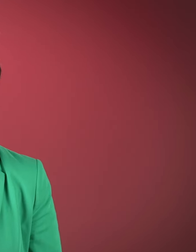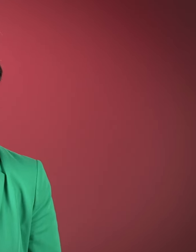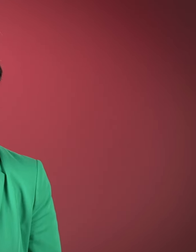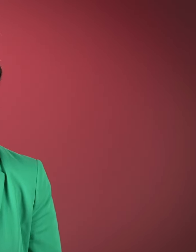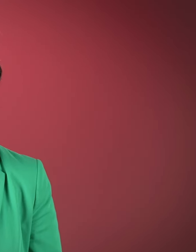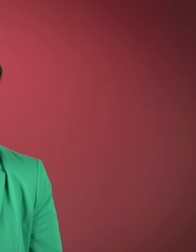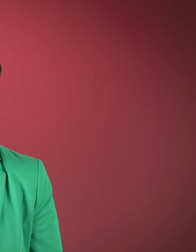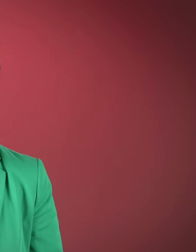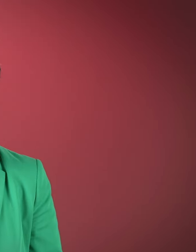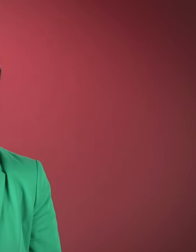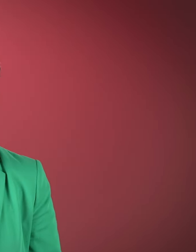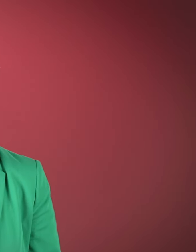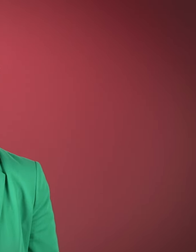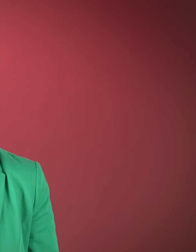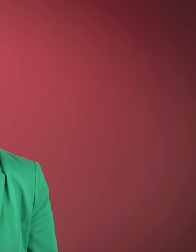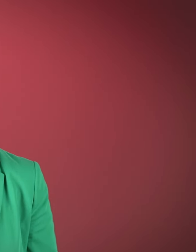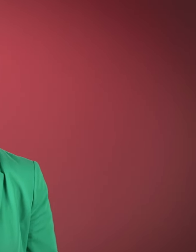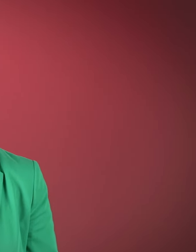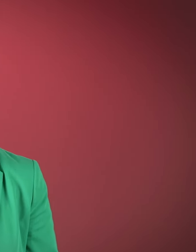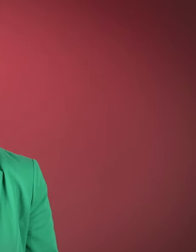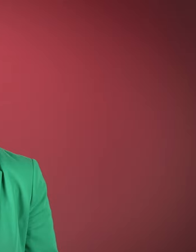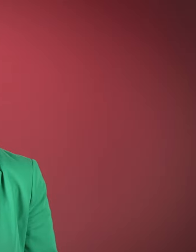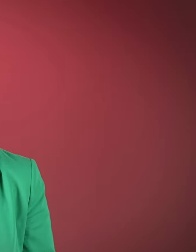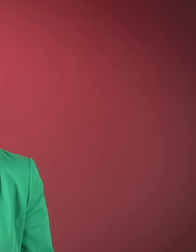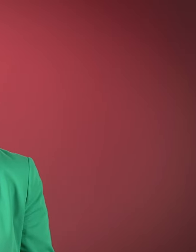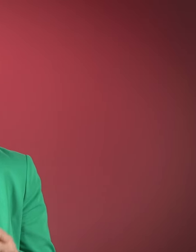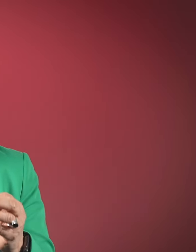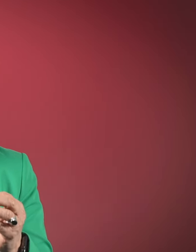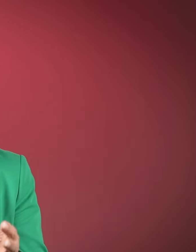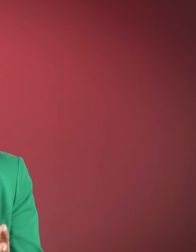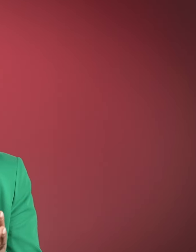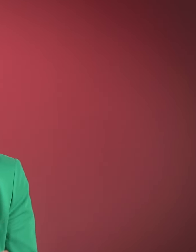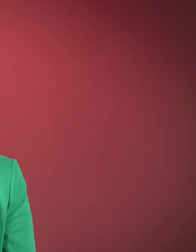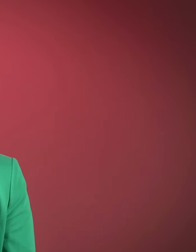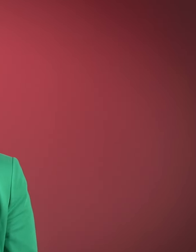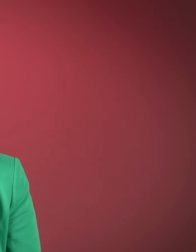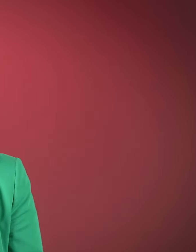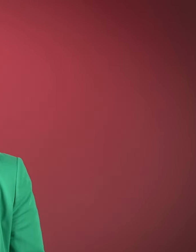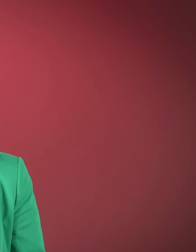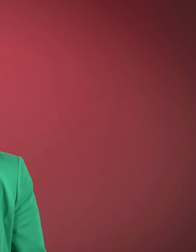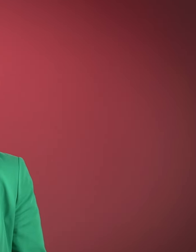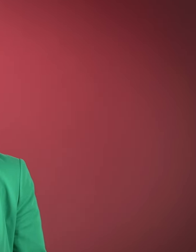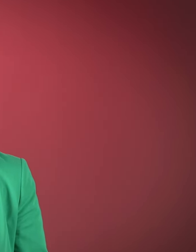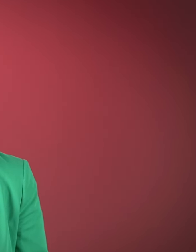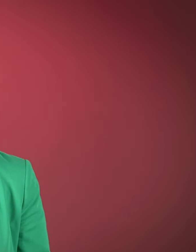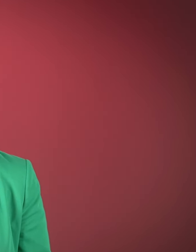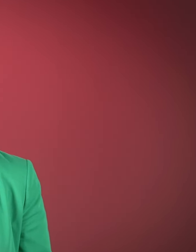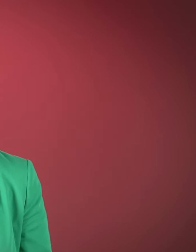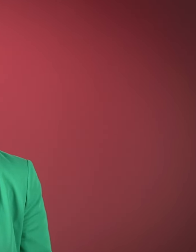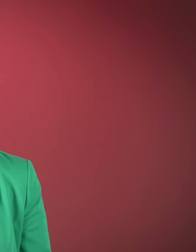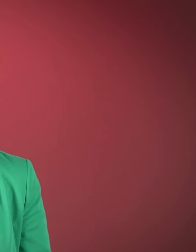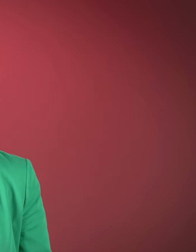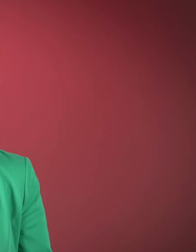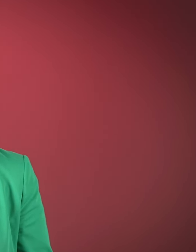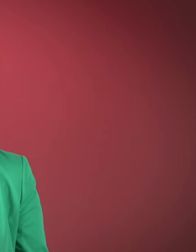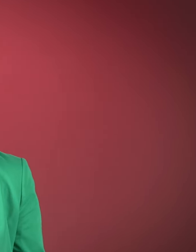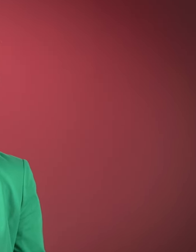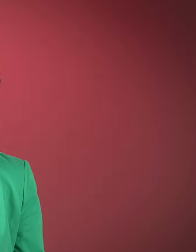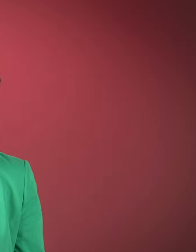selbst können. Ich bin sehr froh darüber, dass wir das auch über ideologische Grenzen hinweg immer wieder tun.